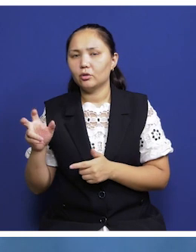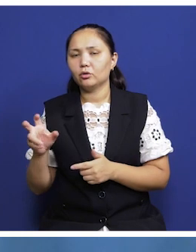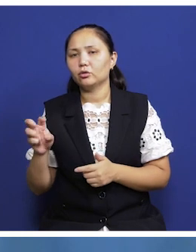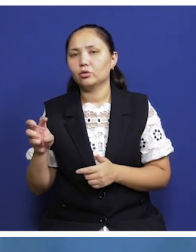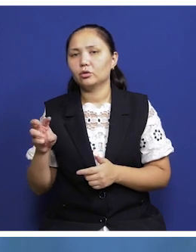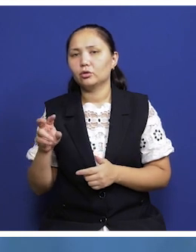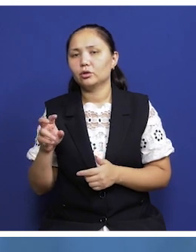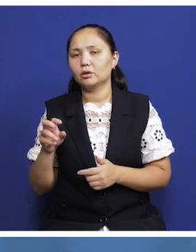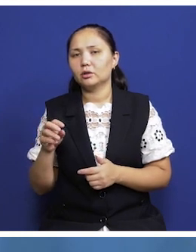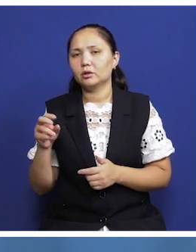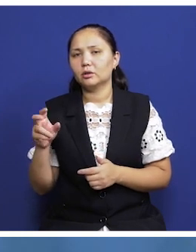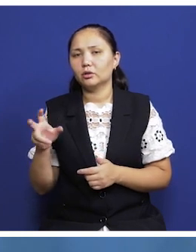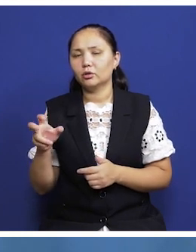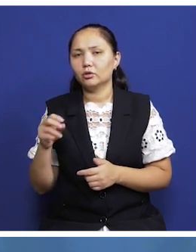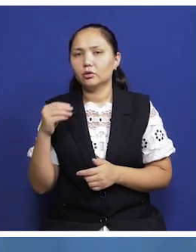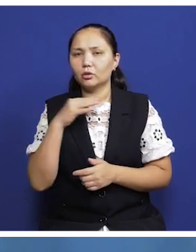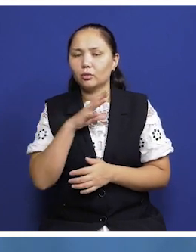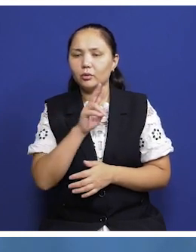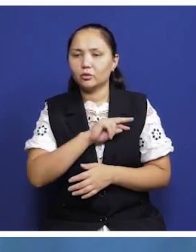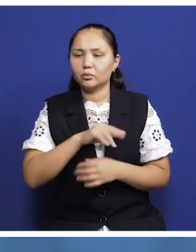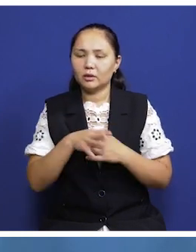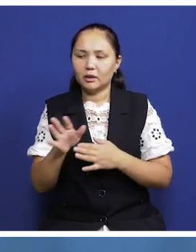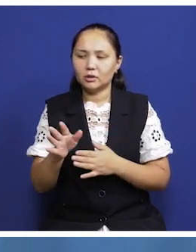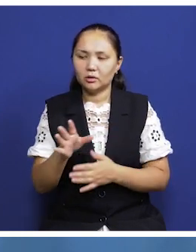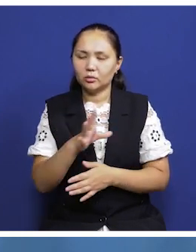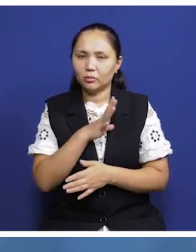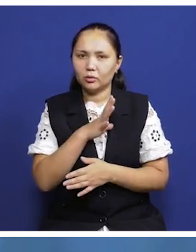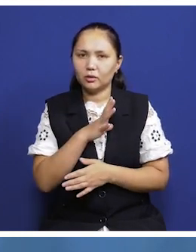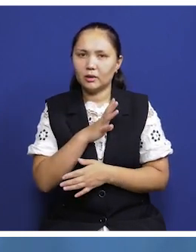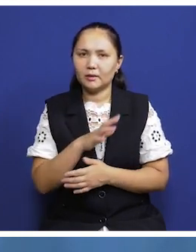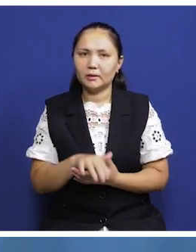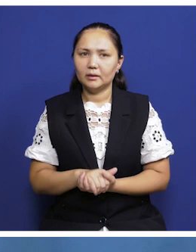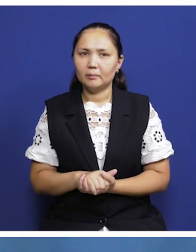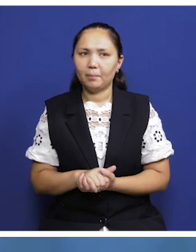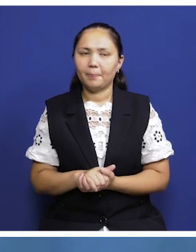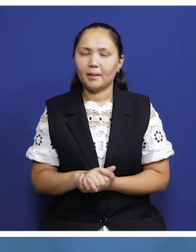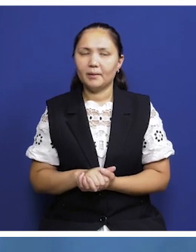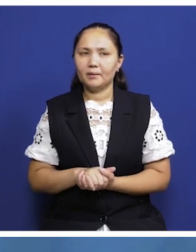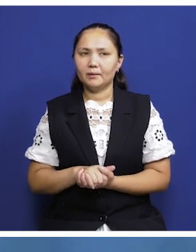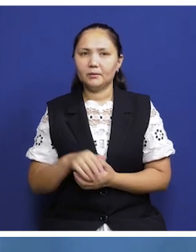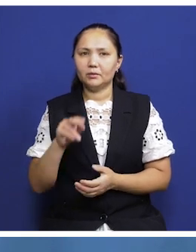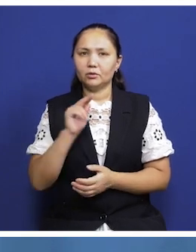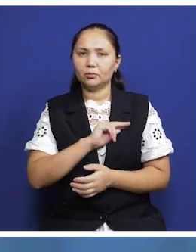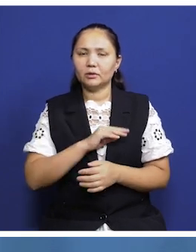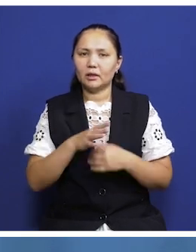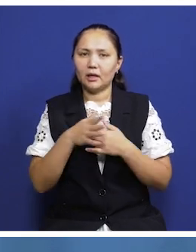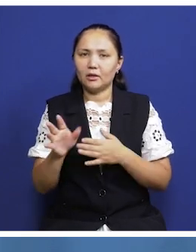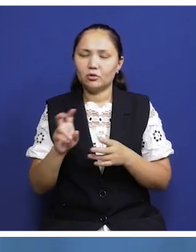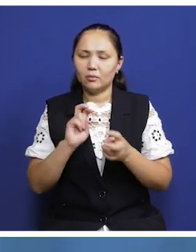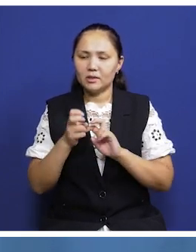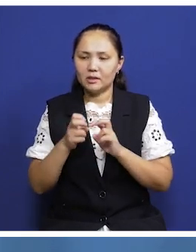ашылды. Халықтың табысын арттыруға бағытталған жұмыстар өз жалғасын табады. Жалпы жаңа жұмыс орнын ашу деген